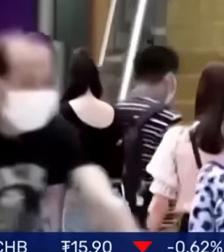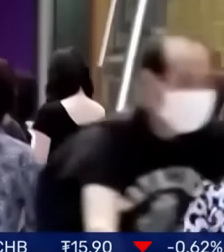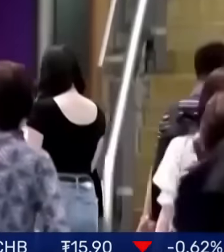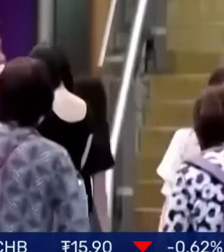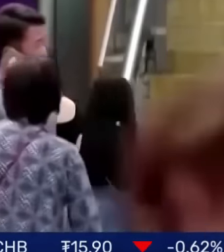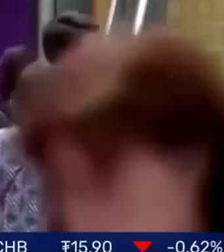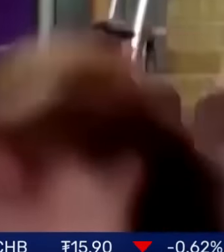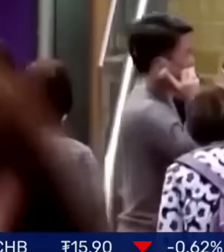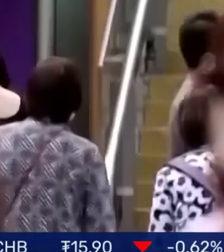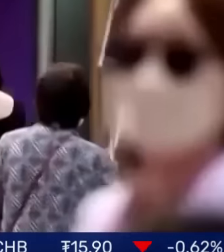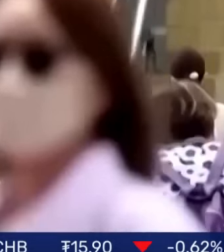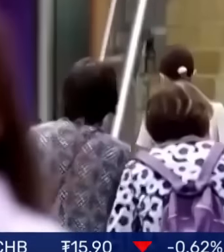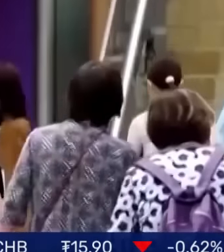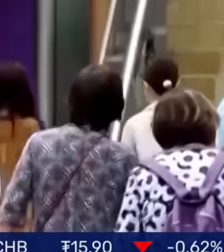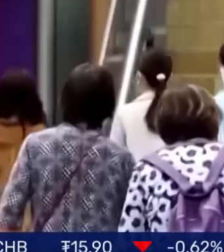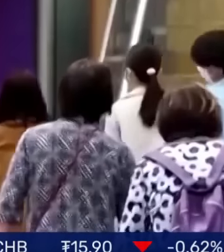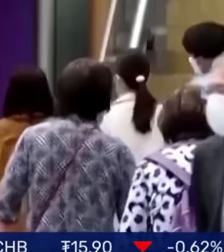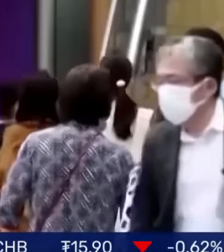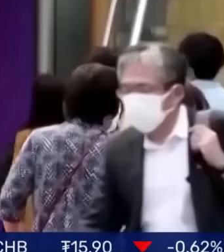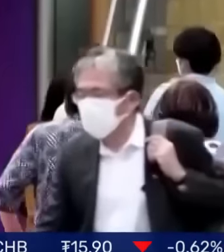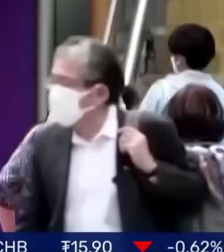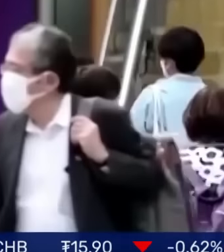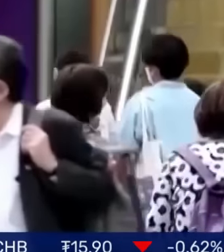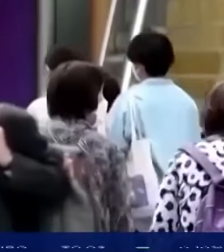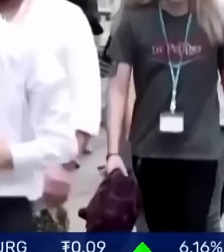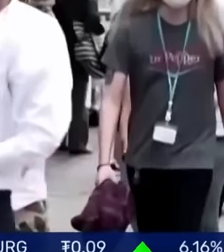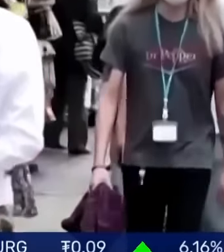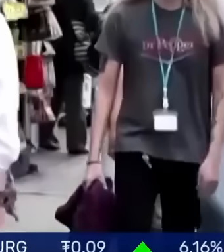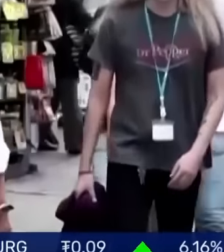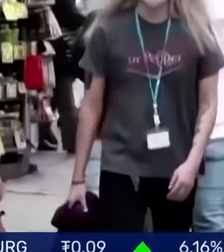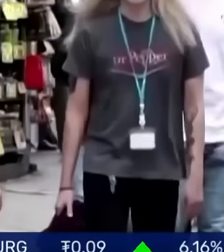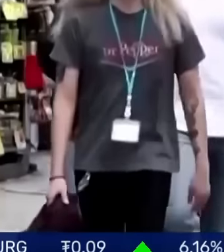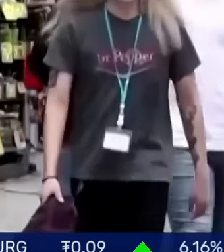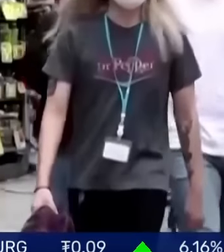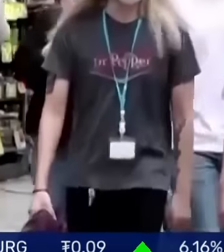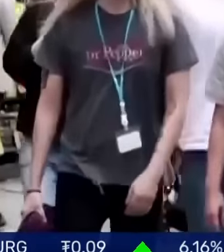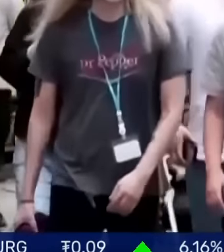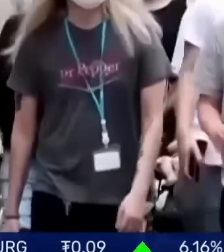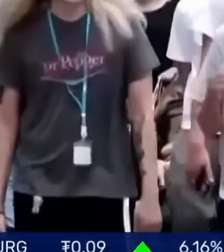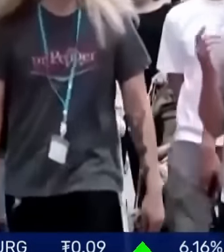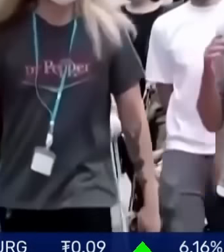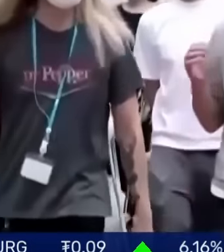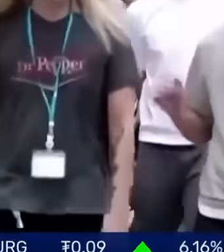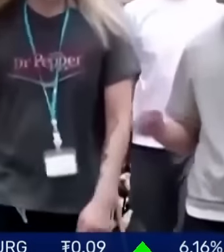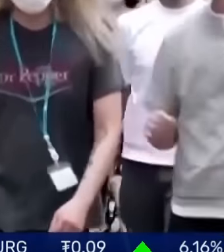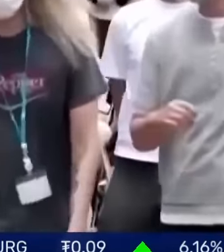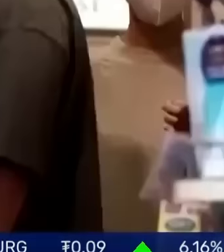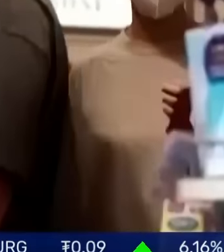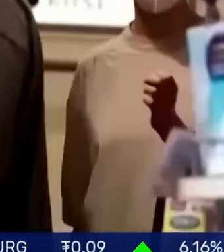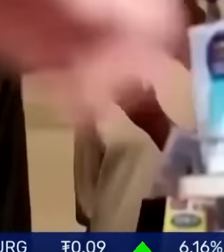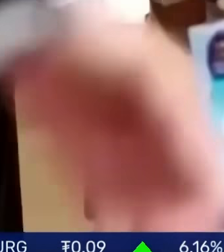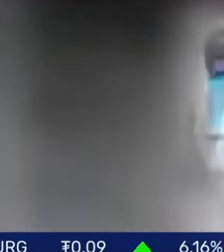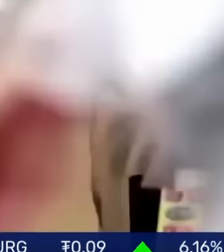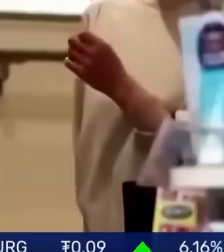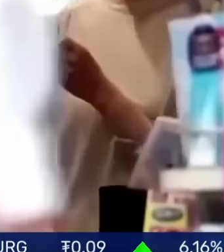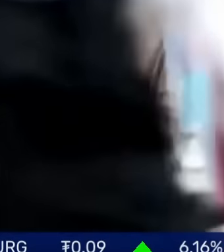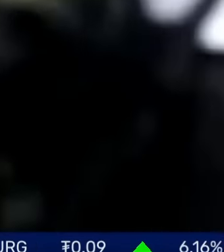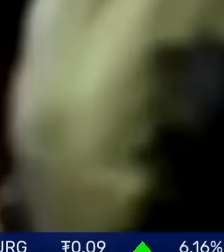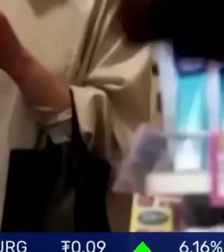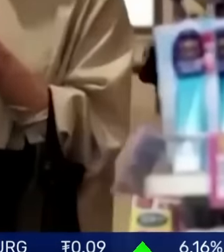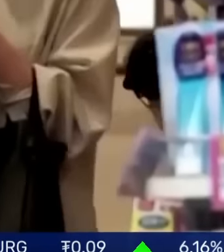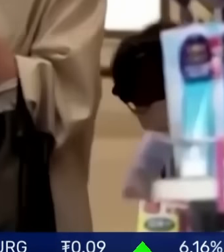улиралд 0.4% буурчээ. Үүний өмнөх улиралд буюу 2023 оны 3-р улиралд 3.3% буурч байсан юм. Үүнээс Япон улсын